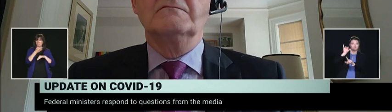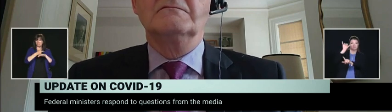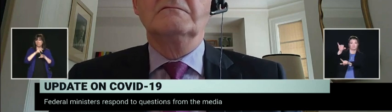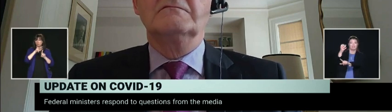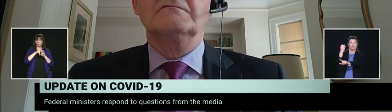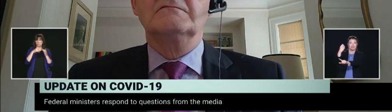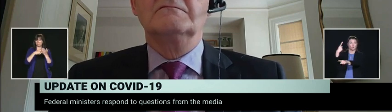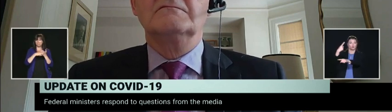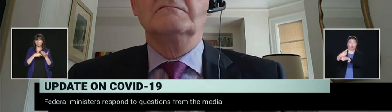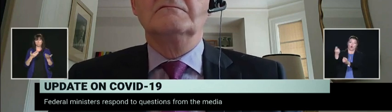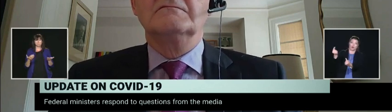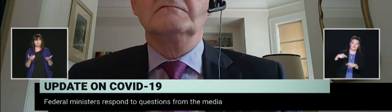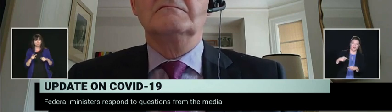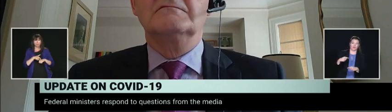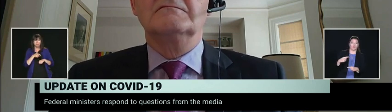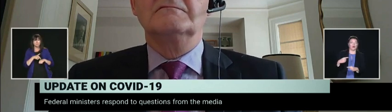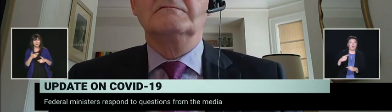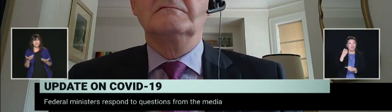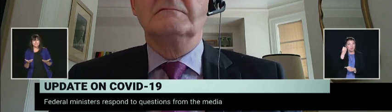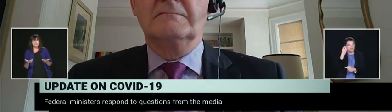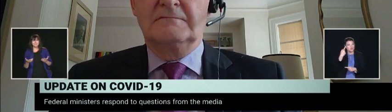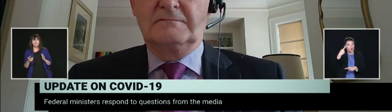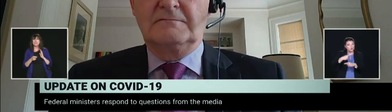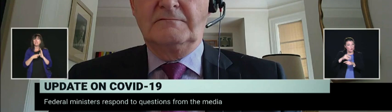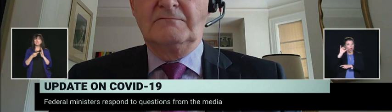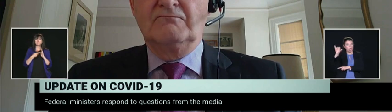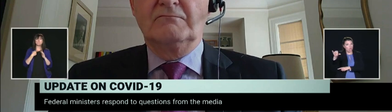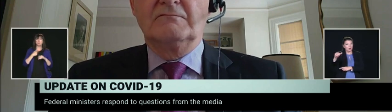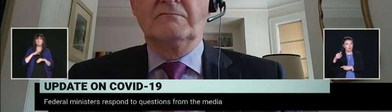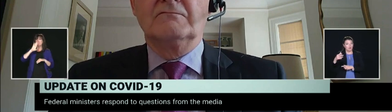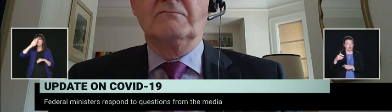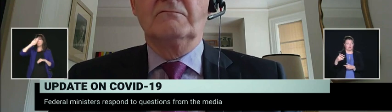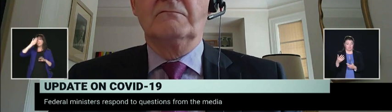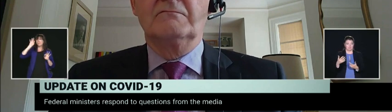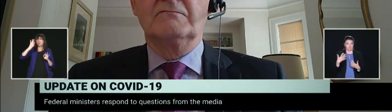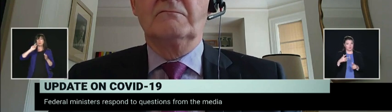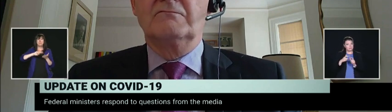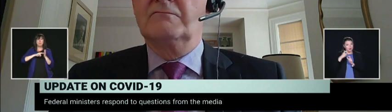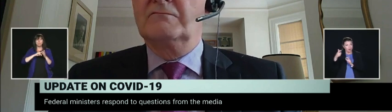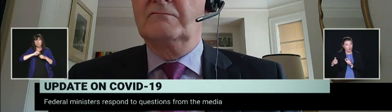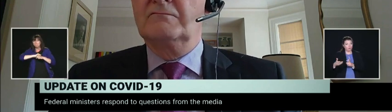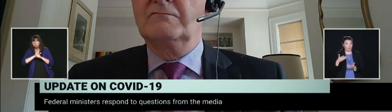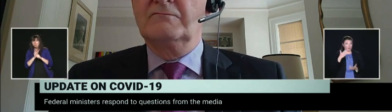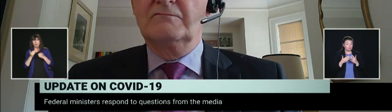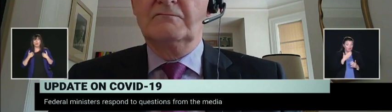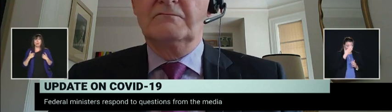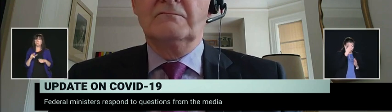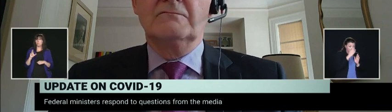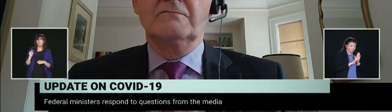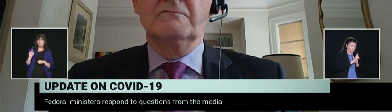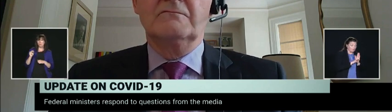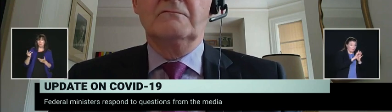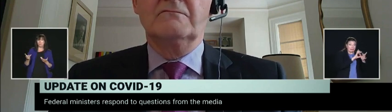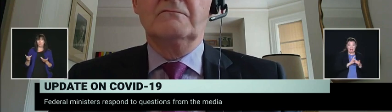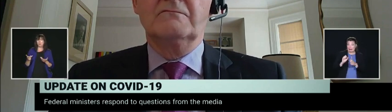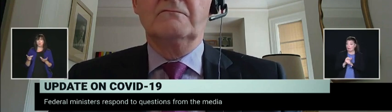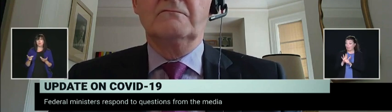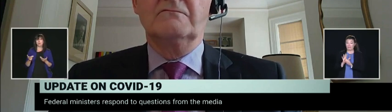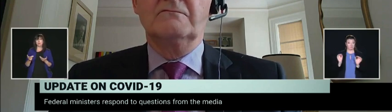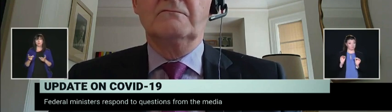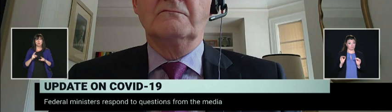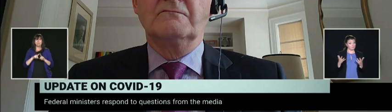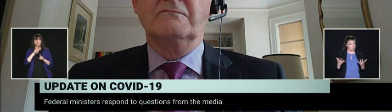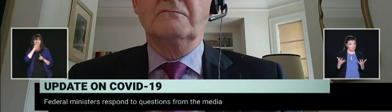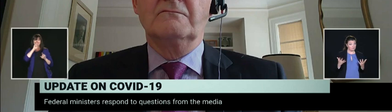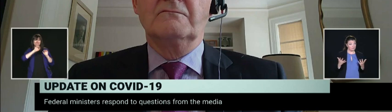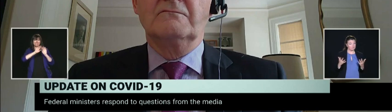pas nécessairement un gros virus. Et ça vous avait pas été clair s'il faut reprendre un autre vol plus tard. Faut-il